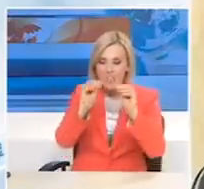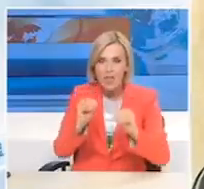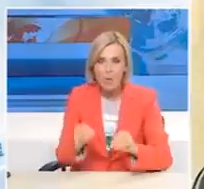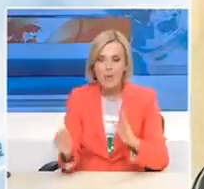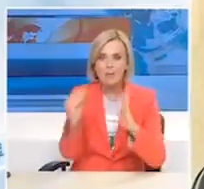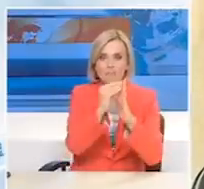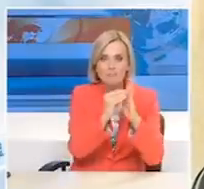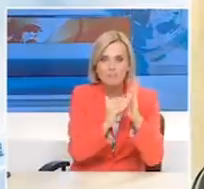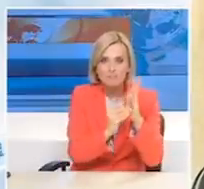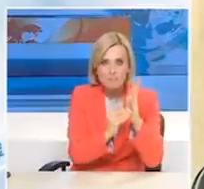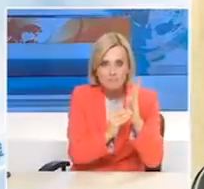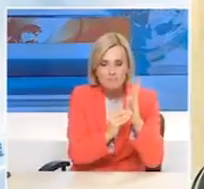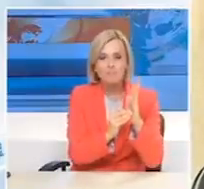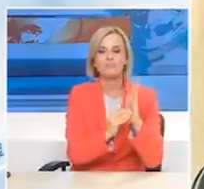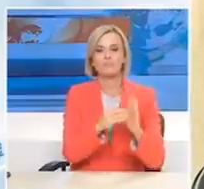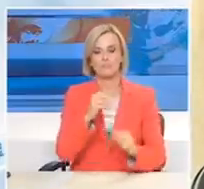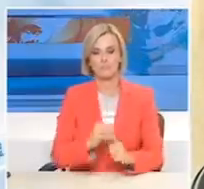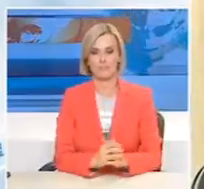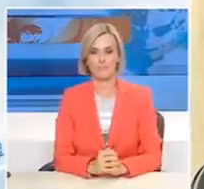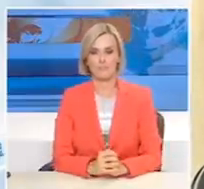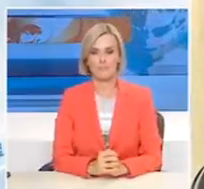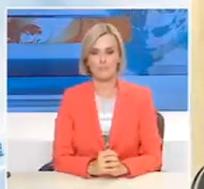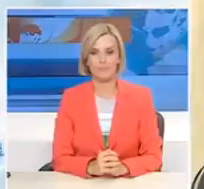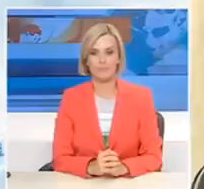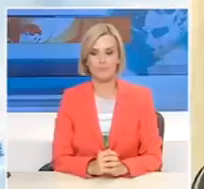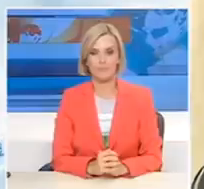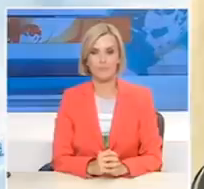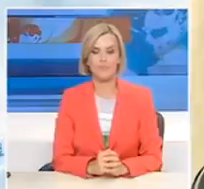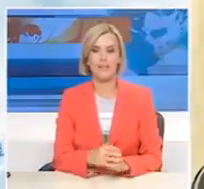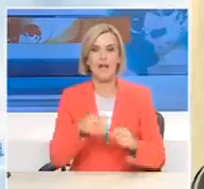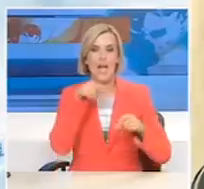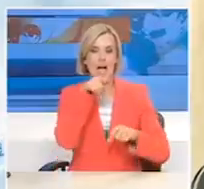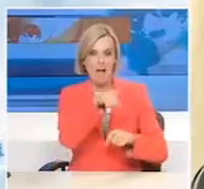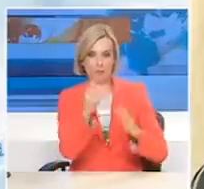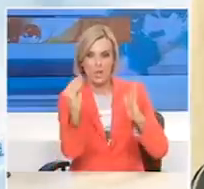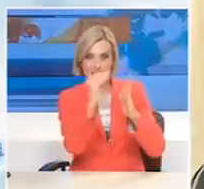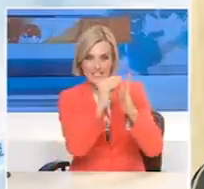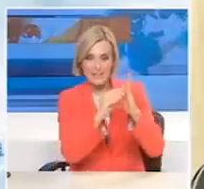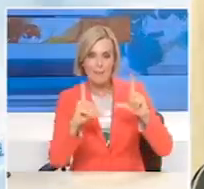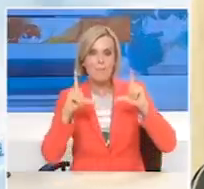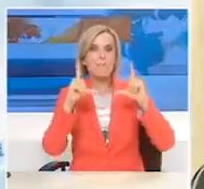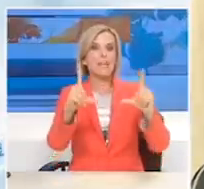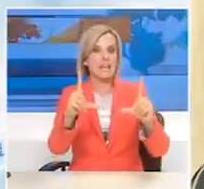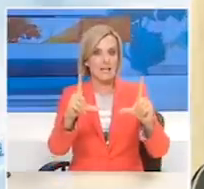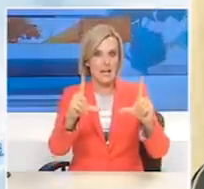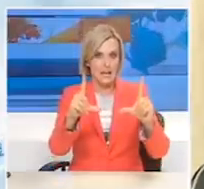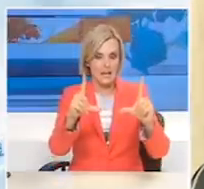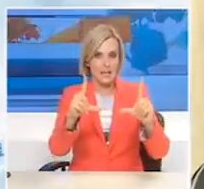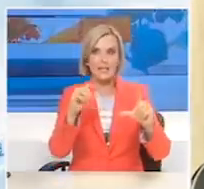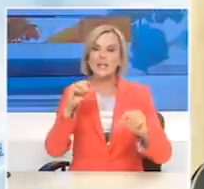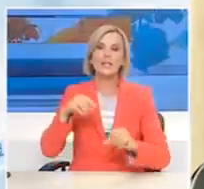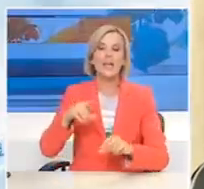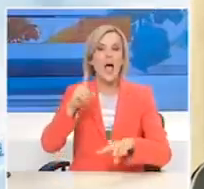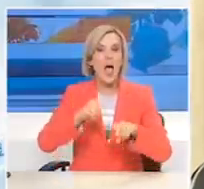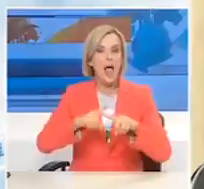Ελέγχου Νοσημάτων, το CDC. Και στον πίνακα αυτόν, σε ευρωπαϊκό καταρχήν επίπεδο, η χώρα μας είναι στις